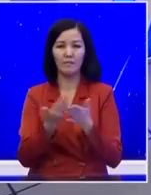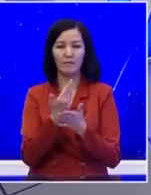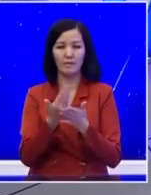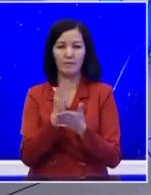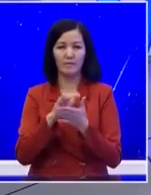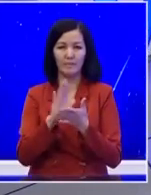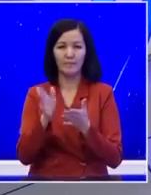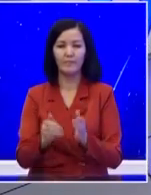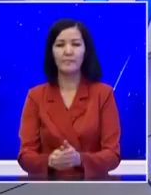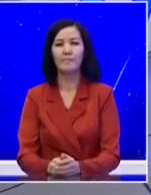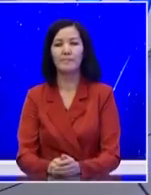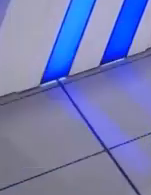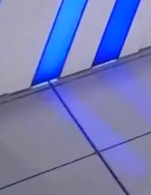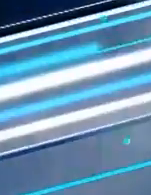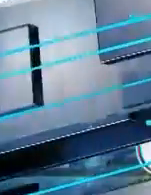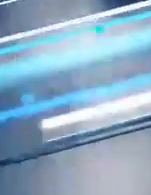выпуске.